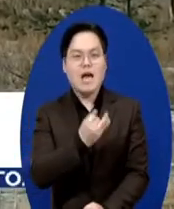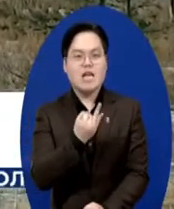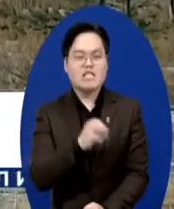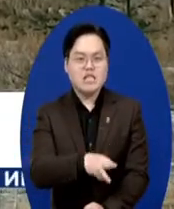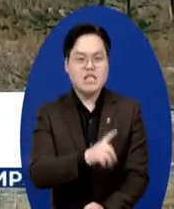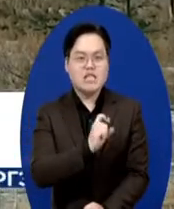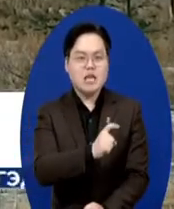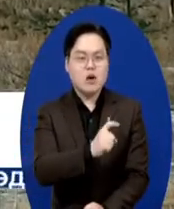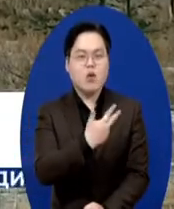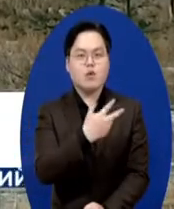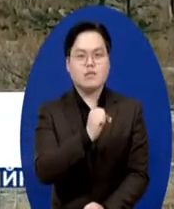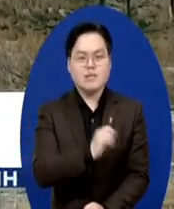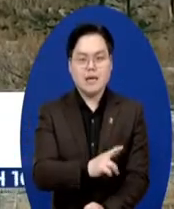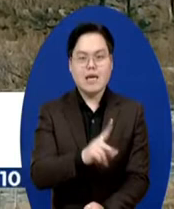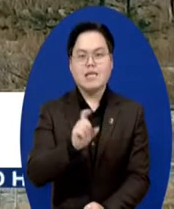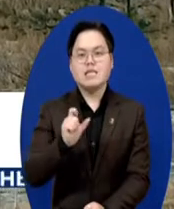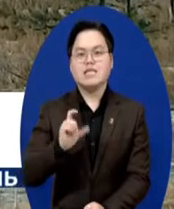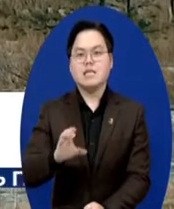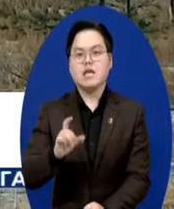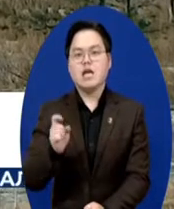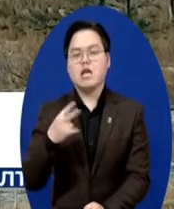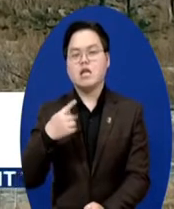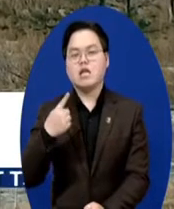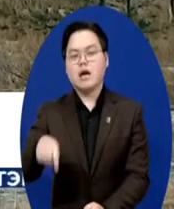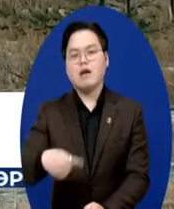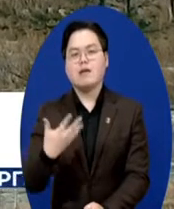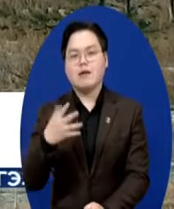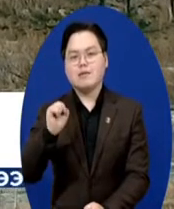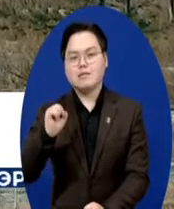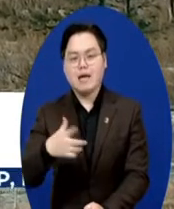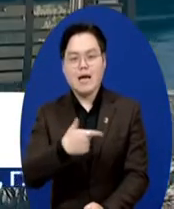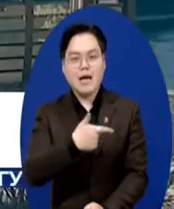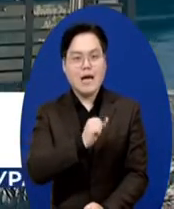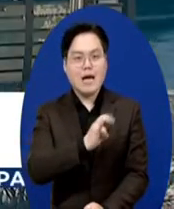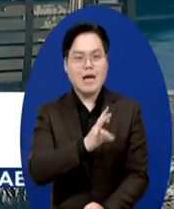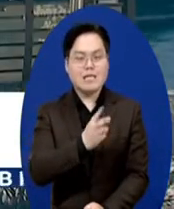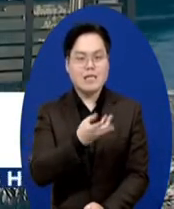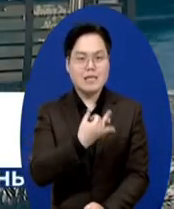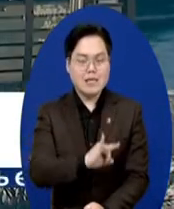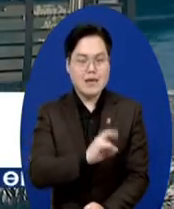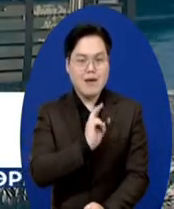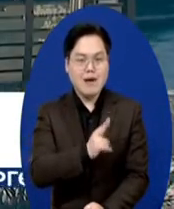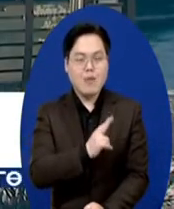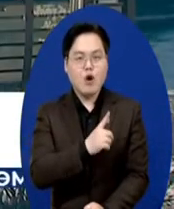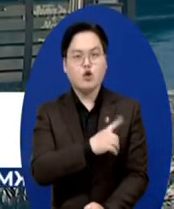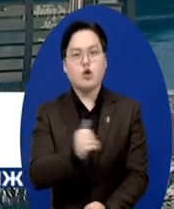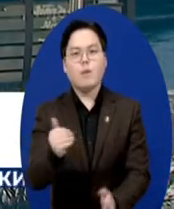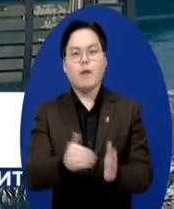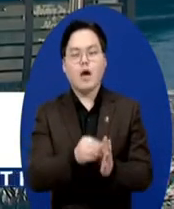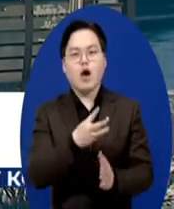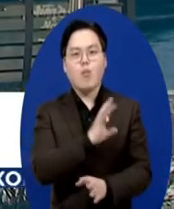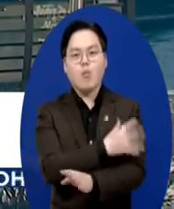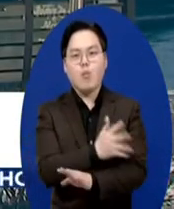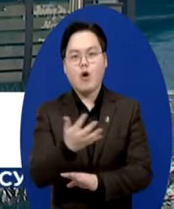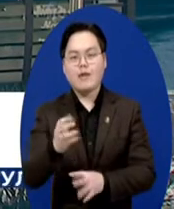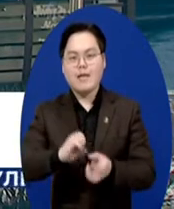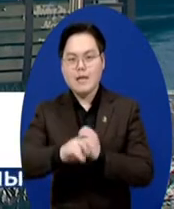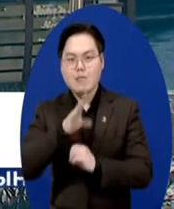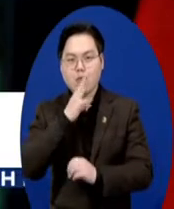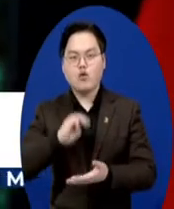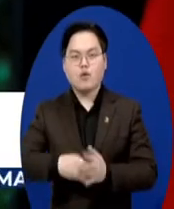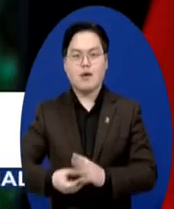компани 3 сая, Зис Эрдний хувь компани 1.5 сая, Ган Синти компани 100 мянган модыг орон нутгад тарьж ургуулгаар